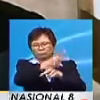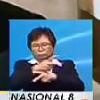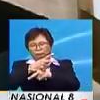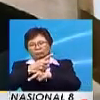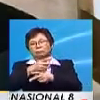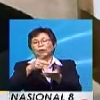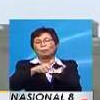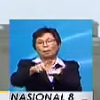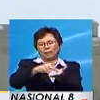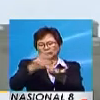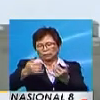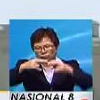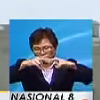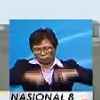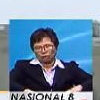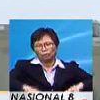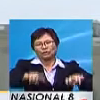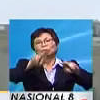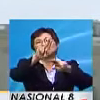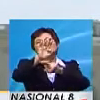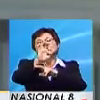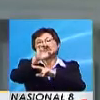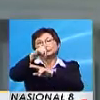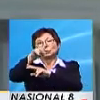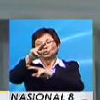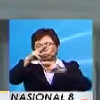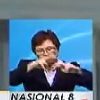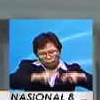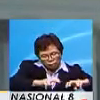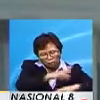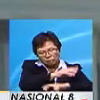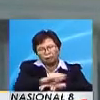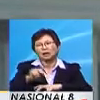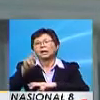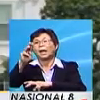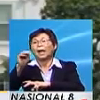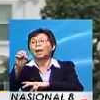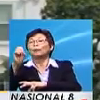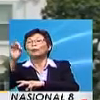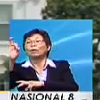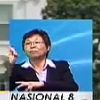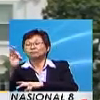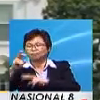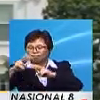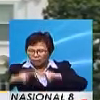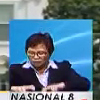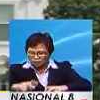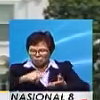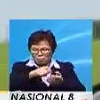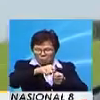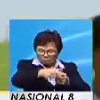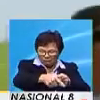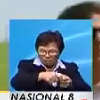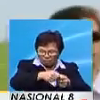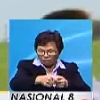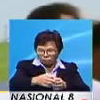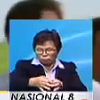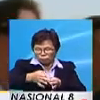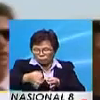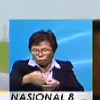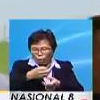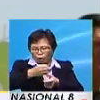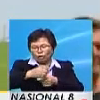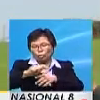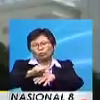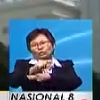perbelanang dik Peru dan sama ada kaedah pembayarannya secara tertangguh atau